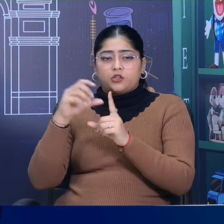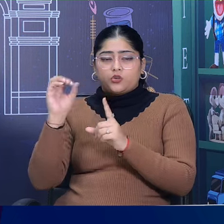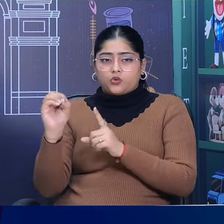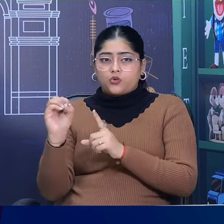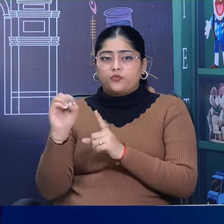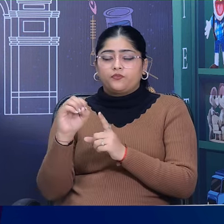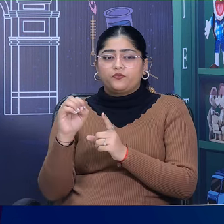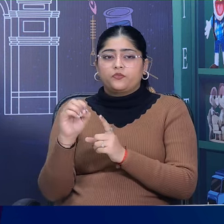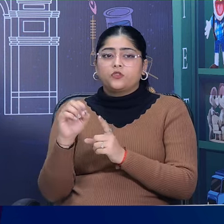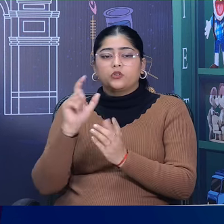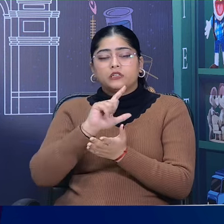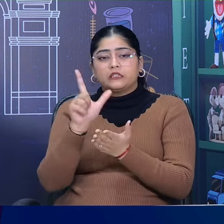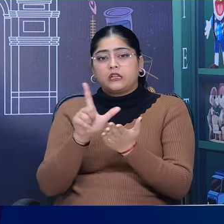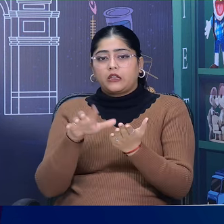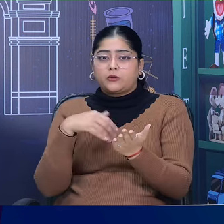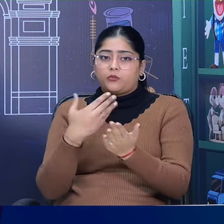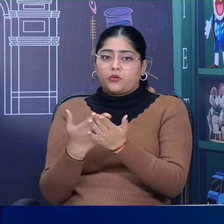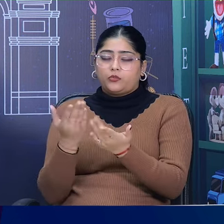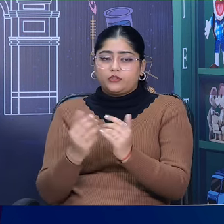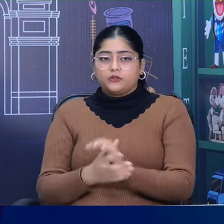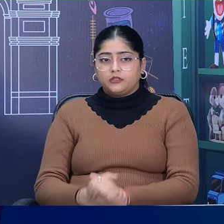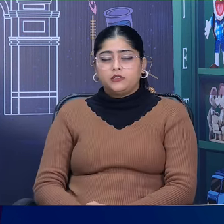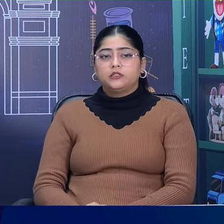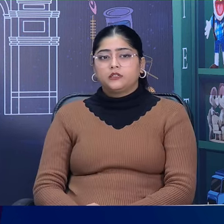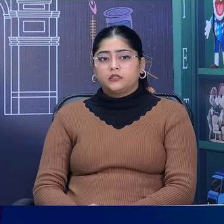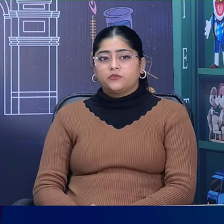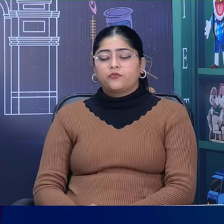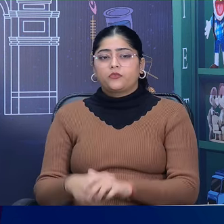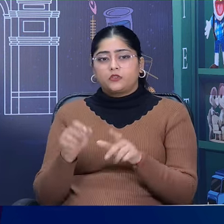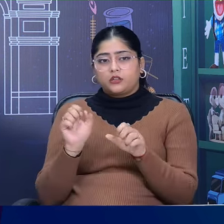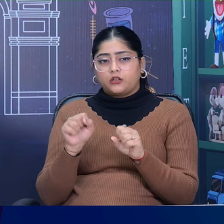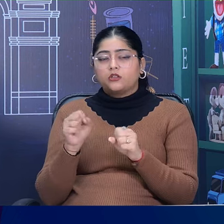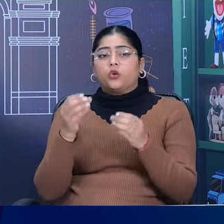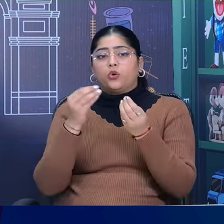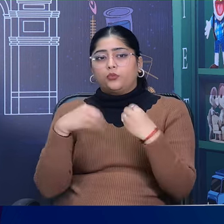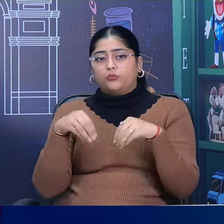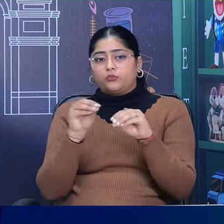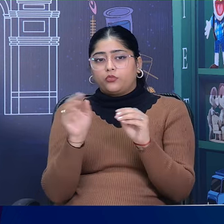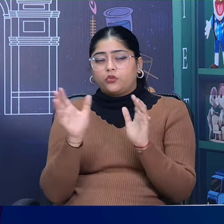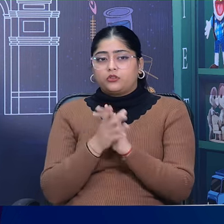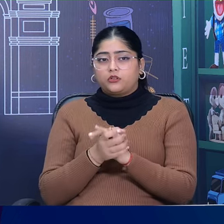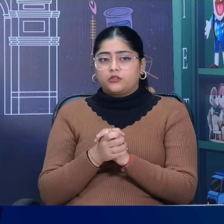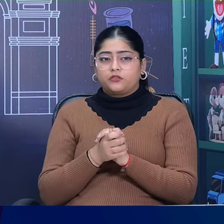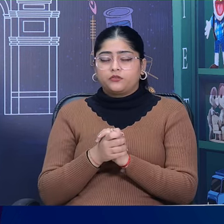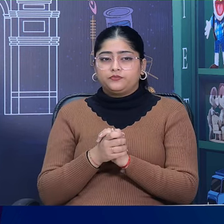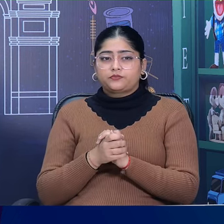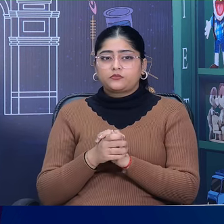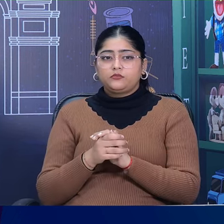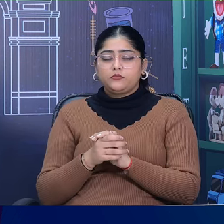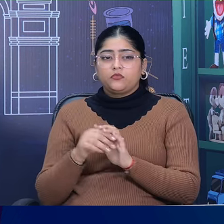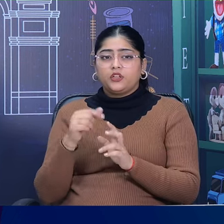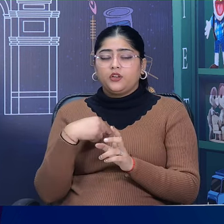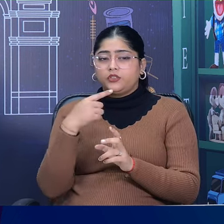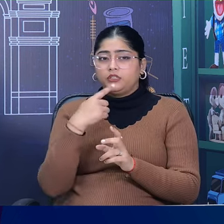कंप्लेंट रिसीव करते हैं ठीक है जी और जो ग्राम पंचायत के और जो कार्य थे उसमें एक होता है प्रोवाइड एलिमेंट